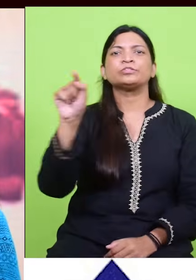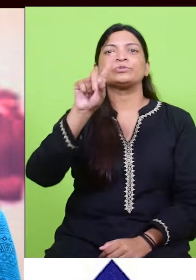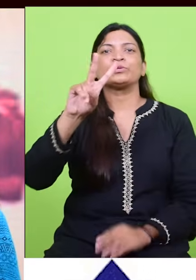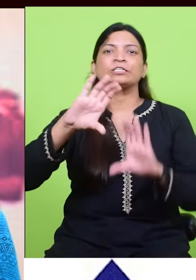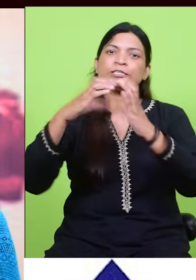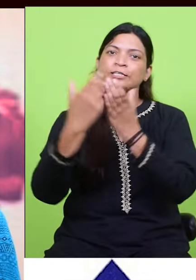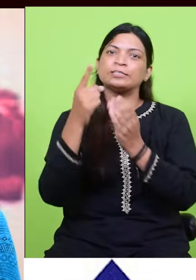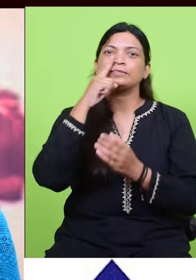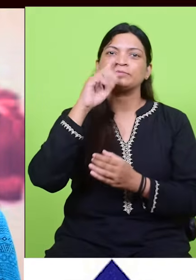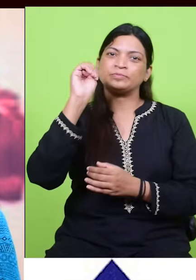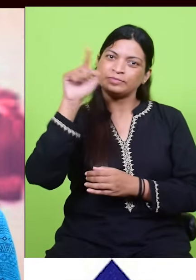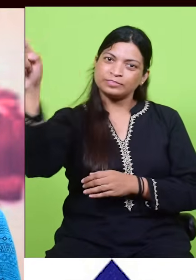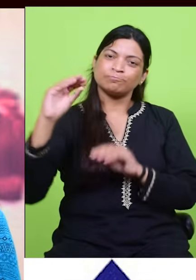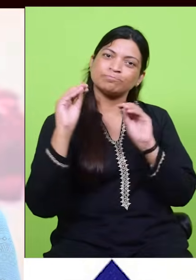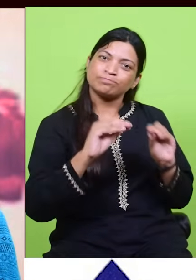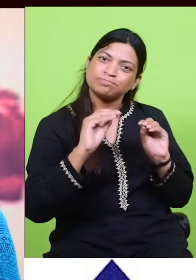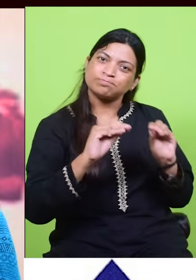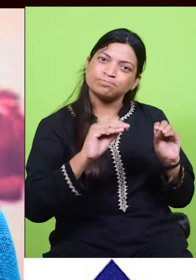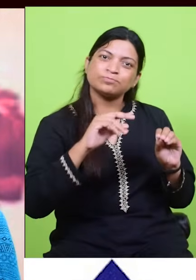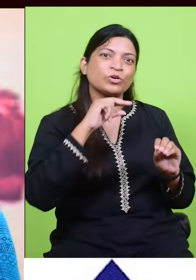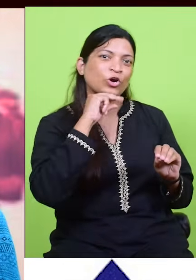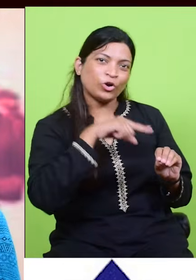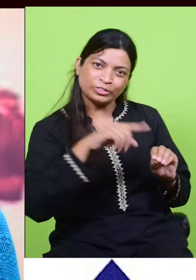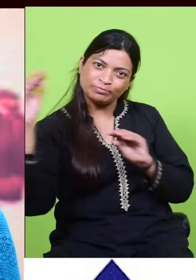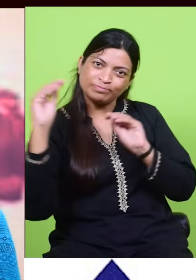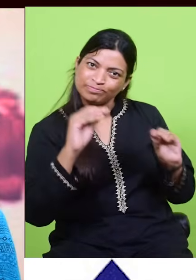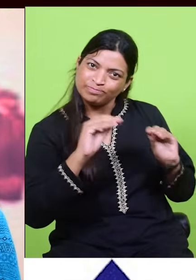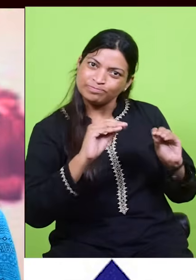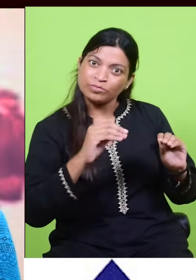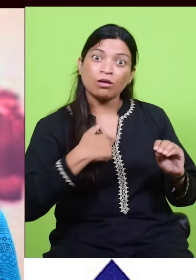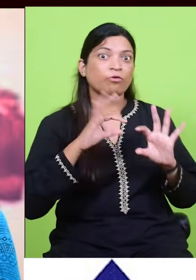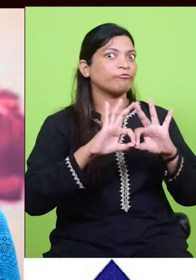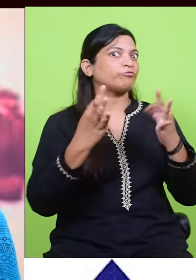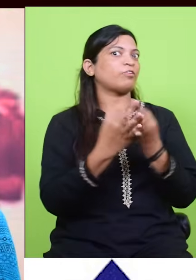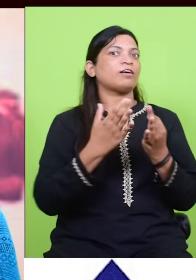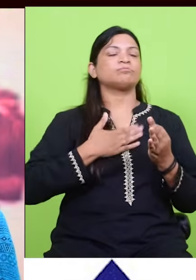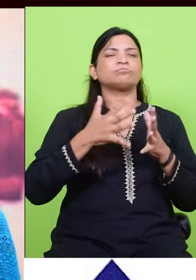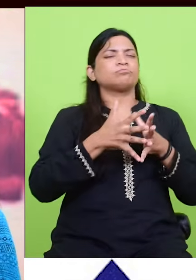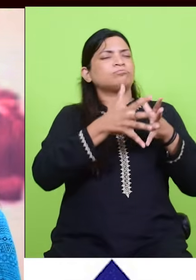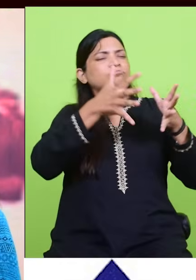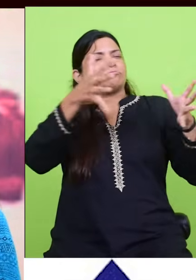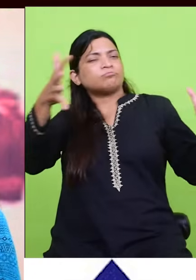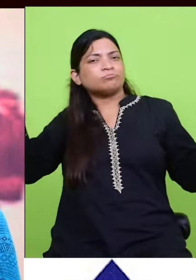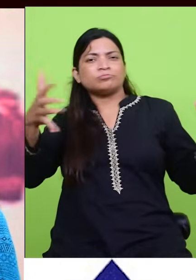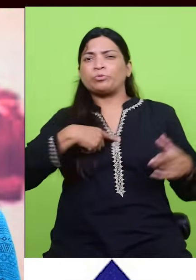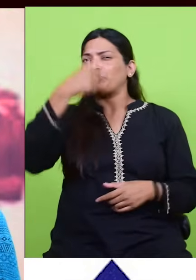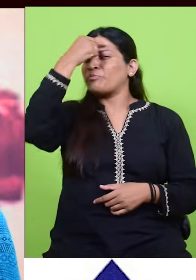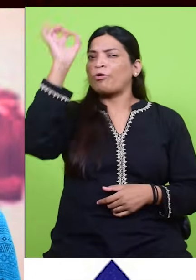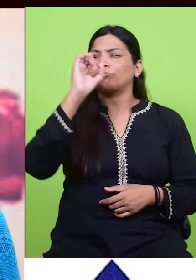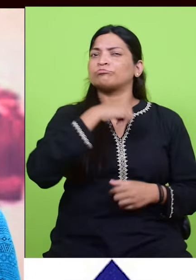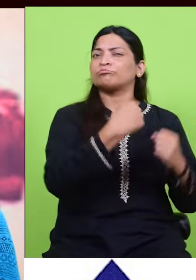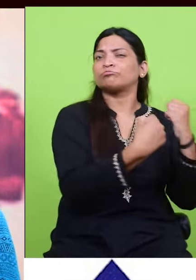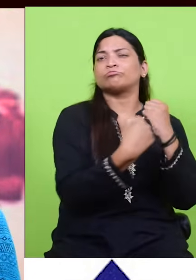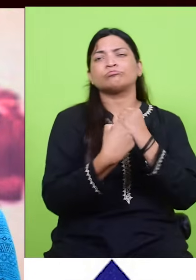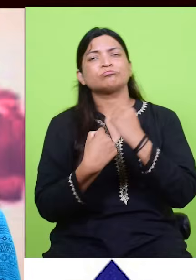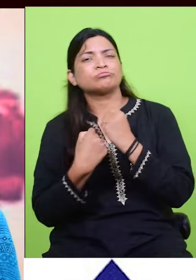लेकर 12th तक मैडम ने यहाँ पे पढ़ाई करवाई है। और रही फैमिली की बात, हमारी फैमिली बहुत अच्छी जॉइंट फैमिली थी, हमको कोई दिक्कत नहीं आती थी। उन्होंने